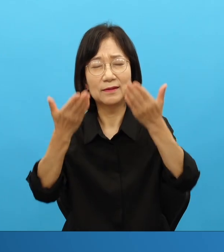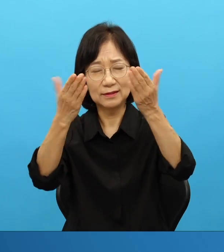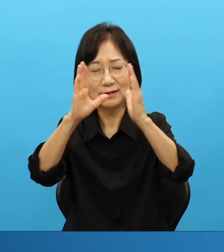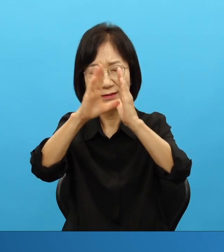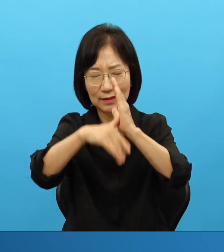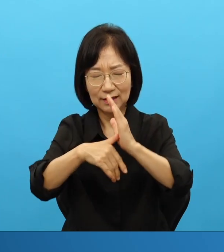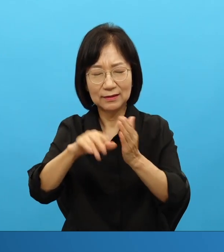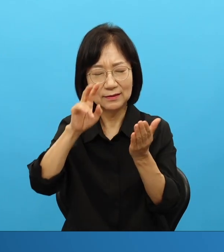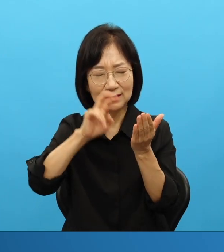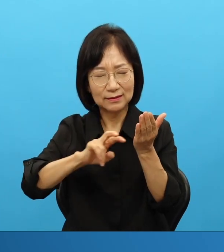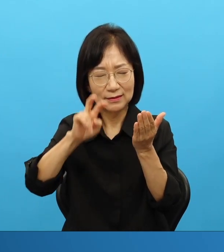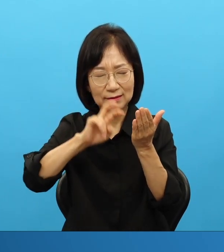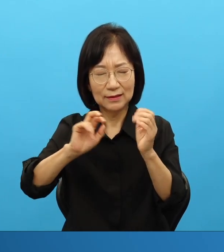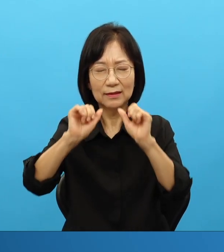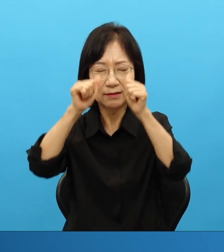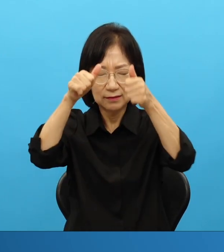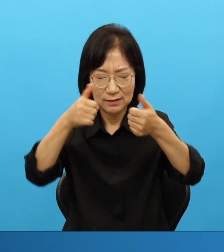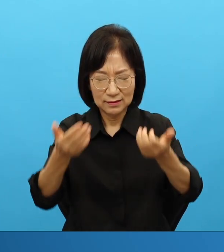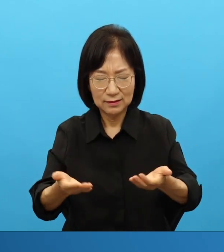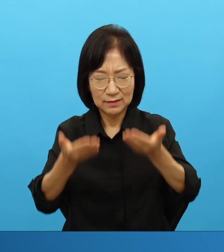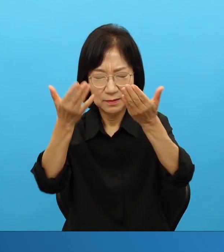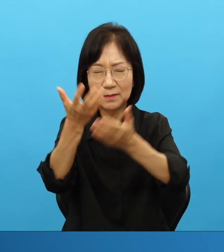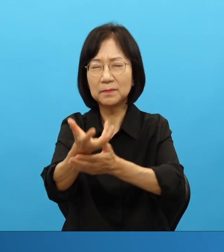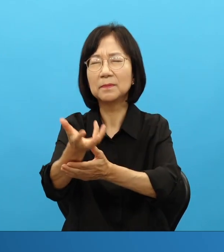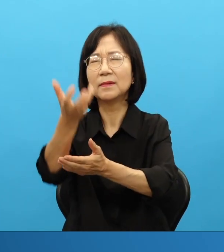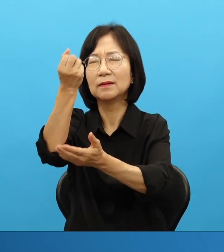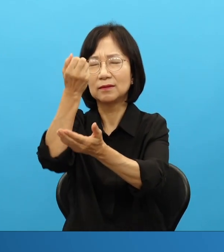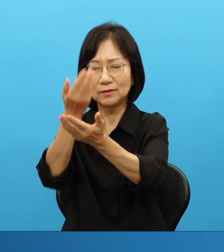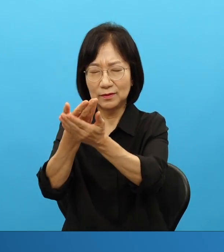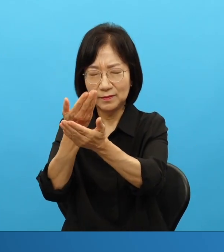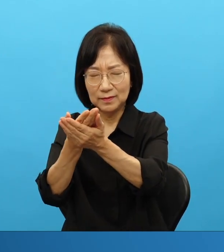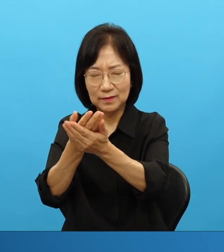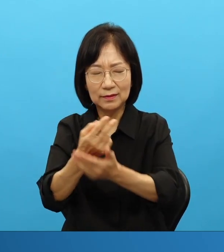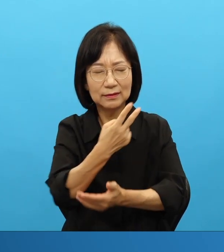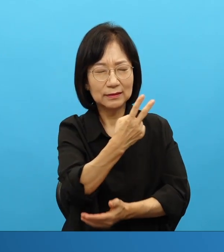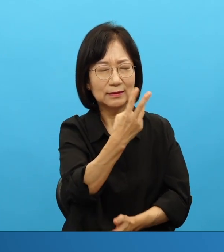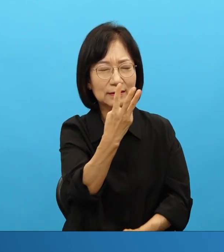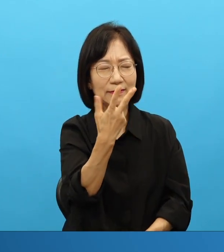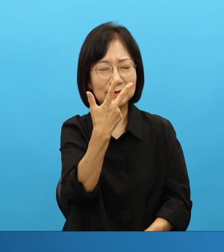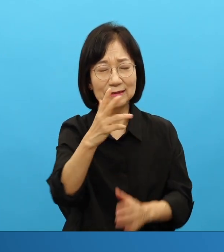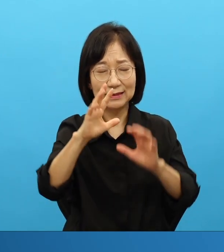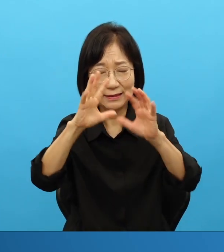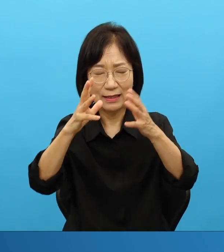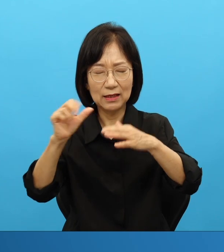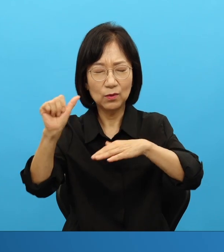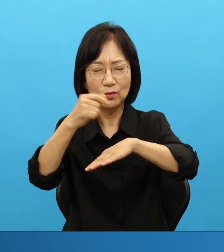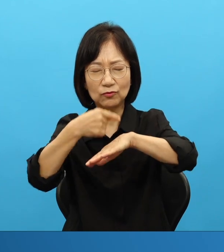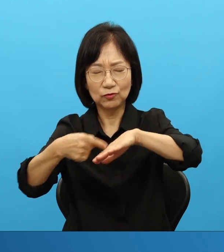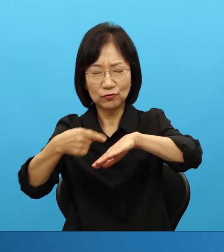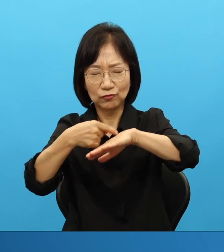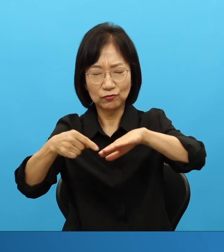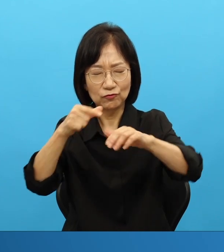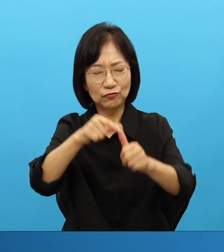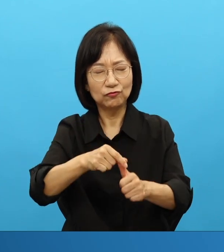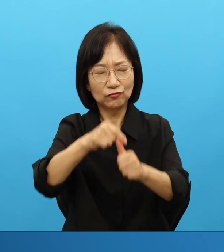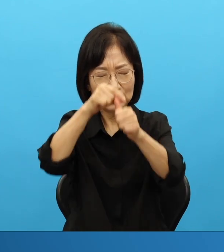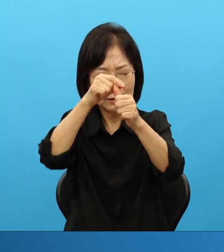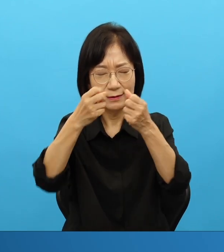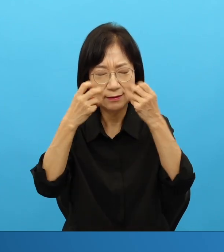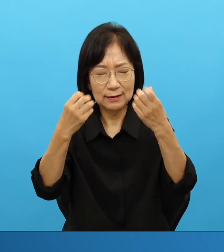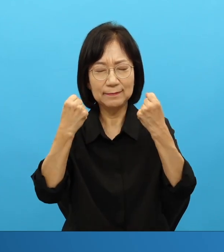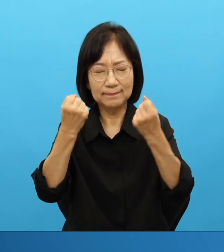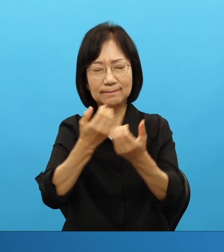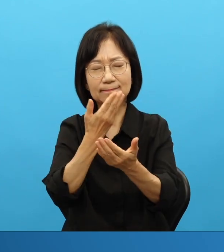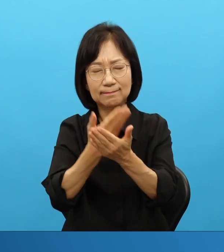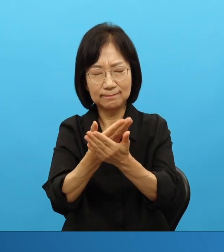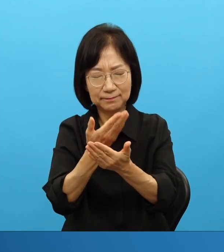경배를 받으시오며 237 나라 5천 종족 살리는 새 힘을 허락해 주옵시고 전도와 선교의 문이 열리는 예배가